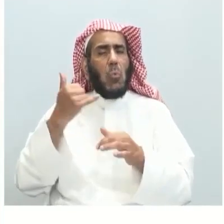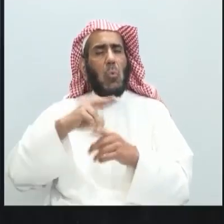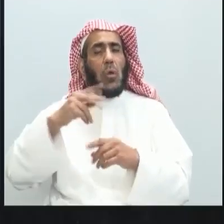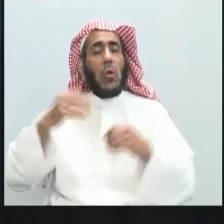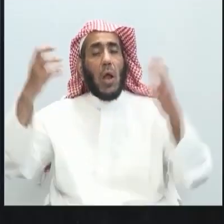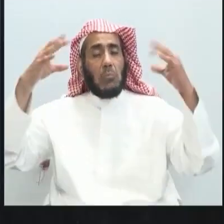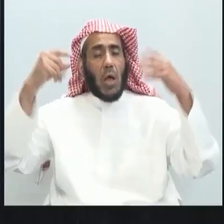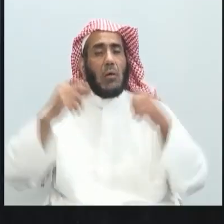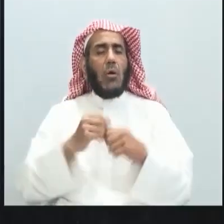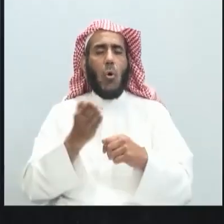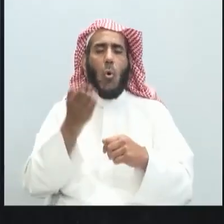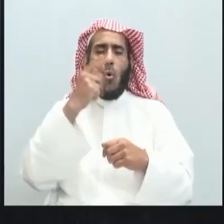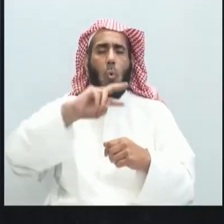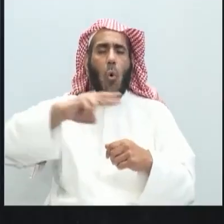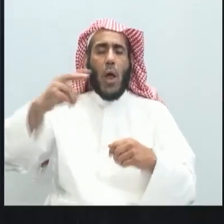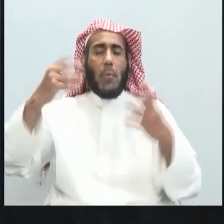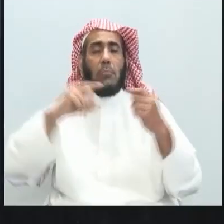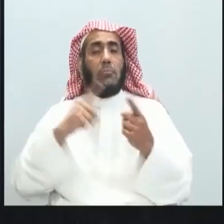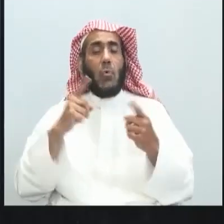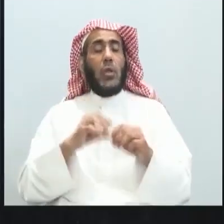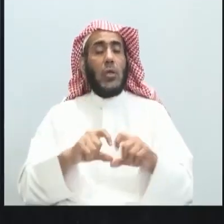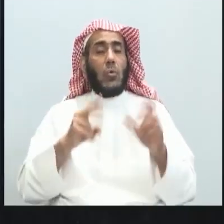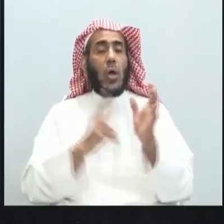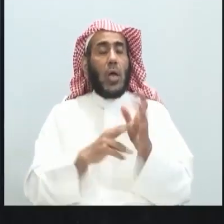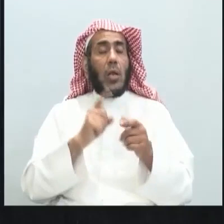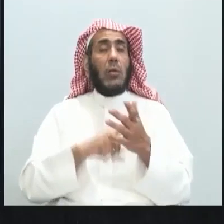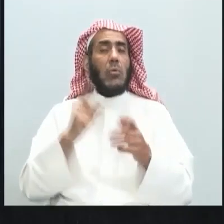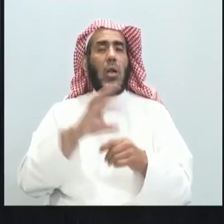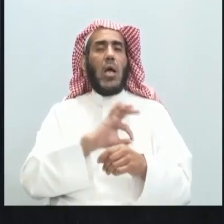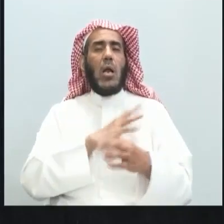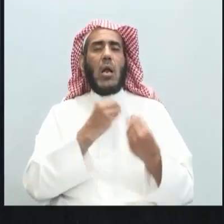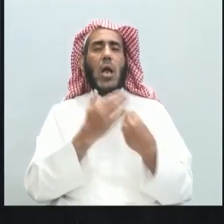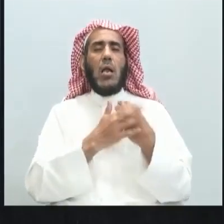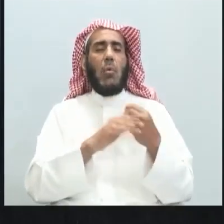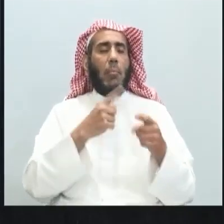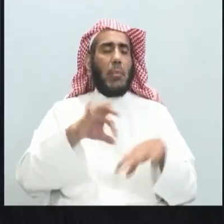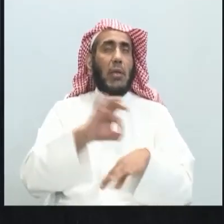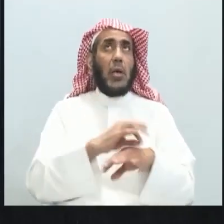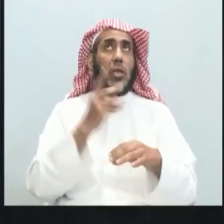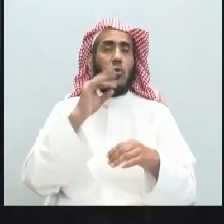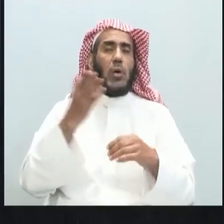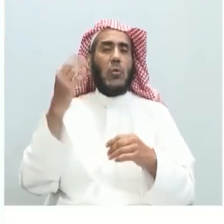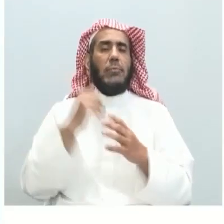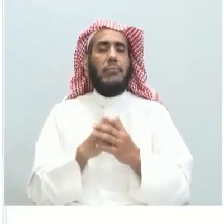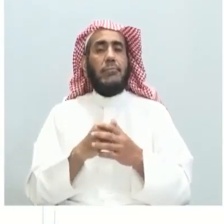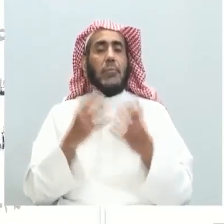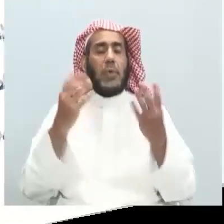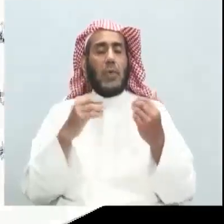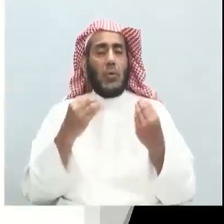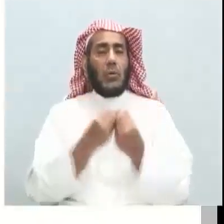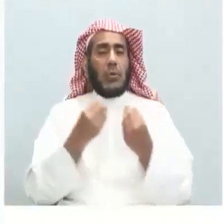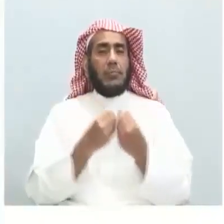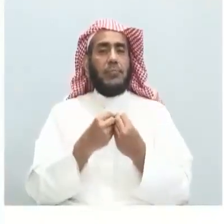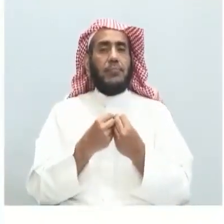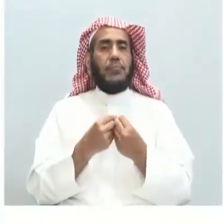الامطار وغيرها من النعم العظيمه وهذا يدل على ان الله رحيم بعباده سبحانه وتعالى ناتي ايها الطلاب